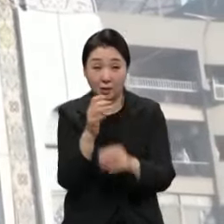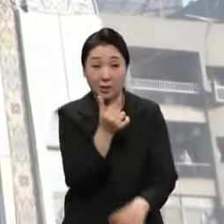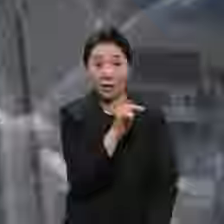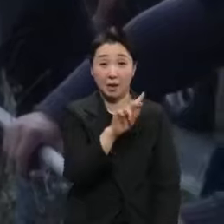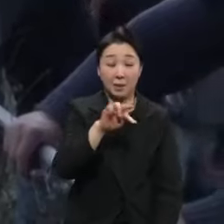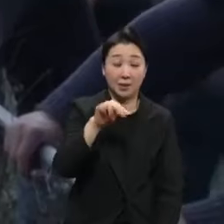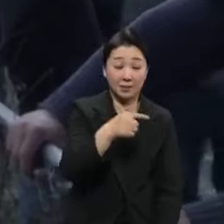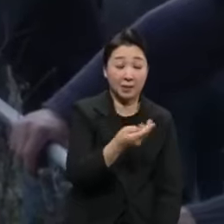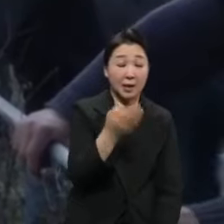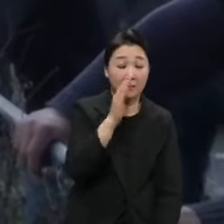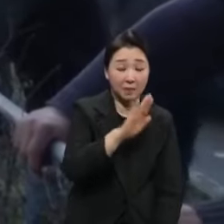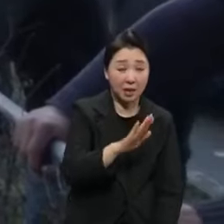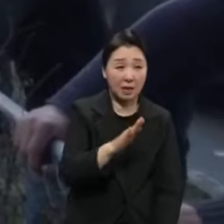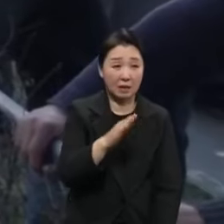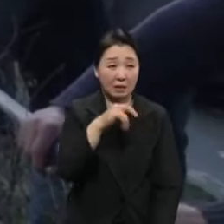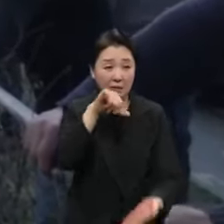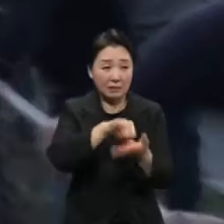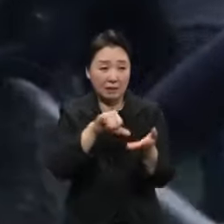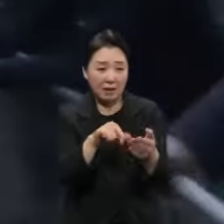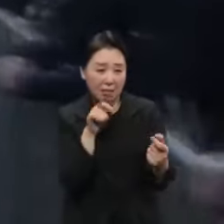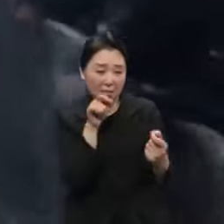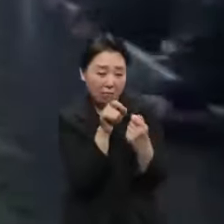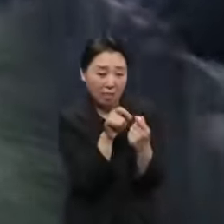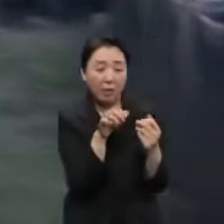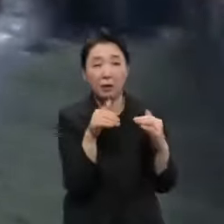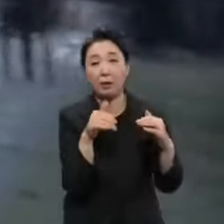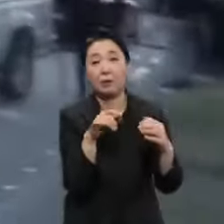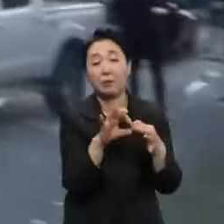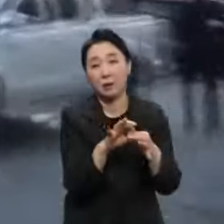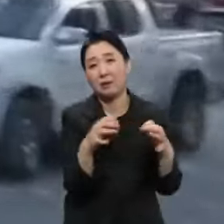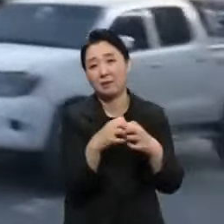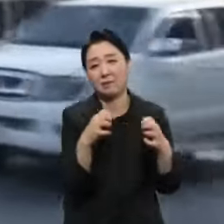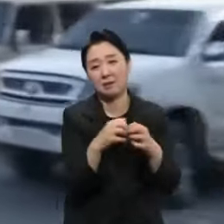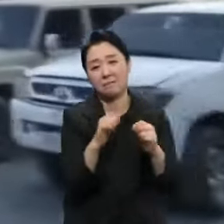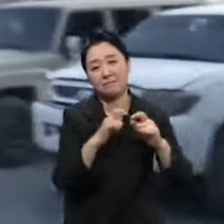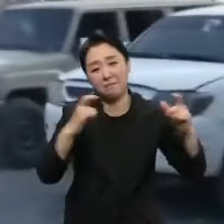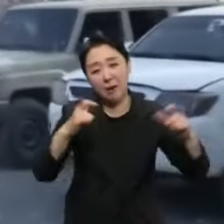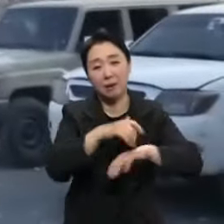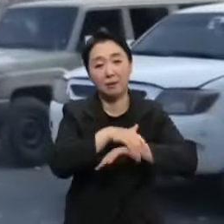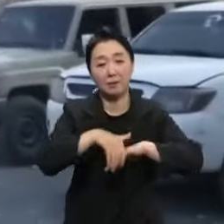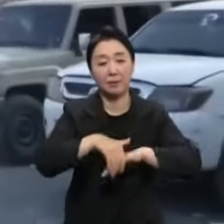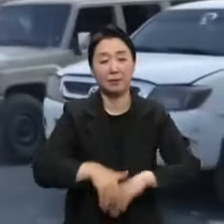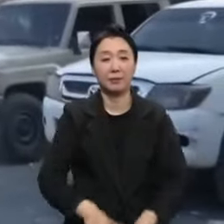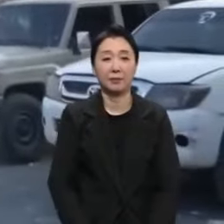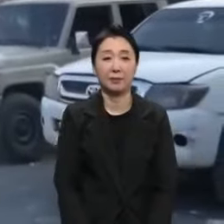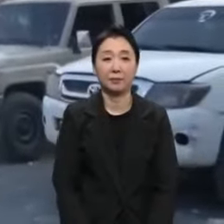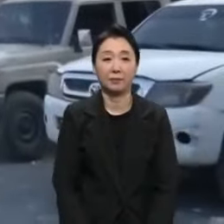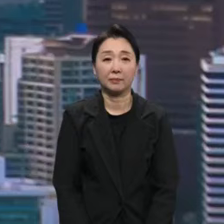간의 전면전으로 확산하는 분위기입니다. 로스앤젤레스에서 JTBC 홍지은입니다.